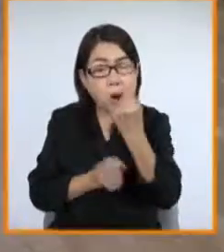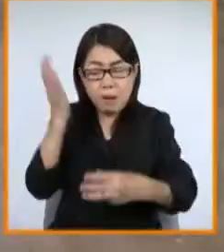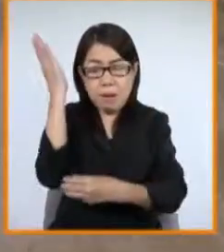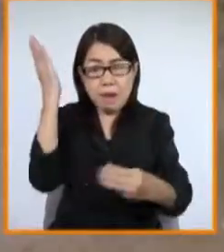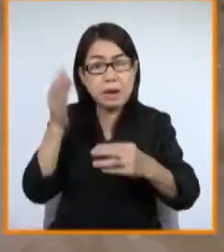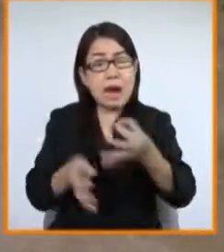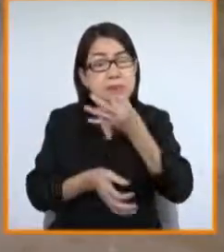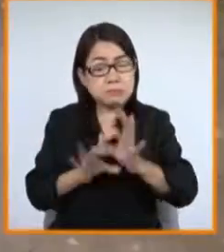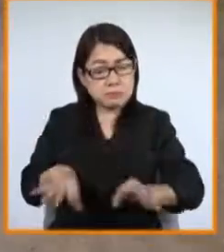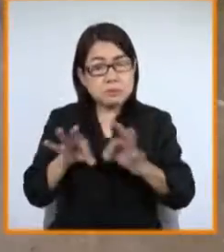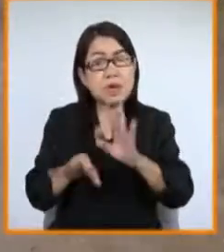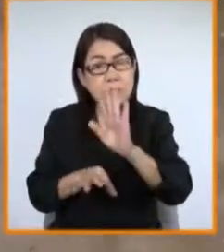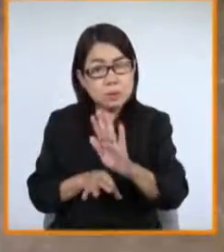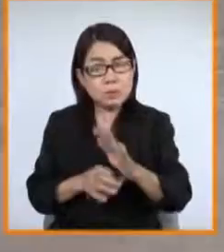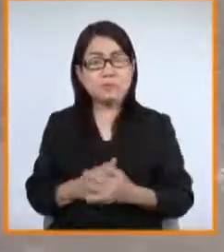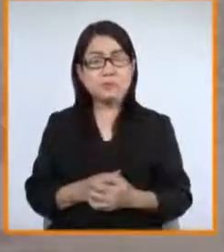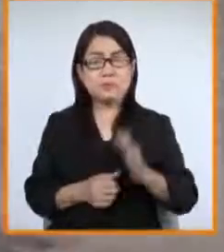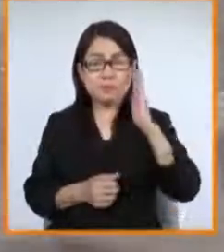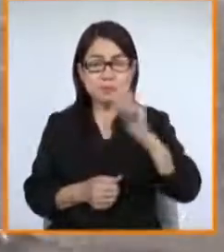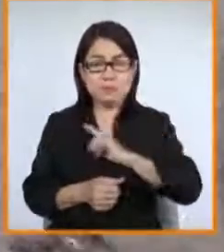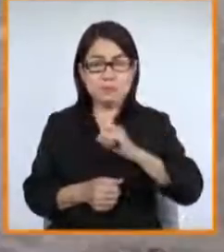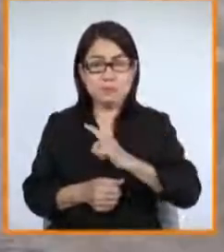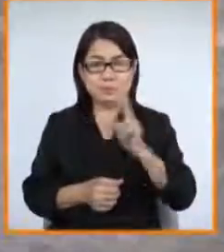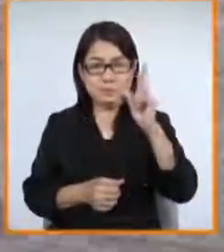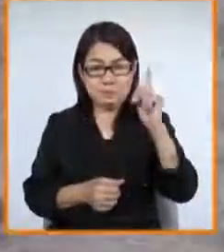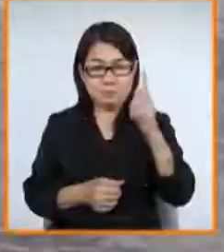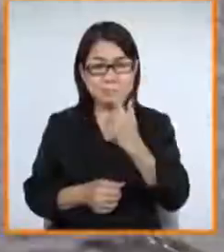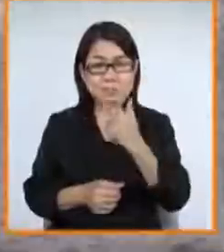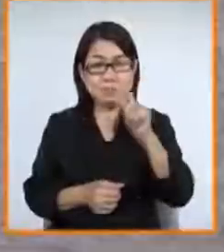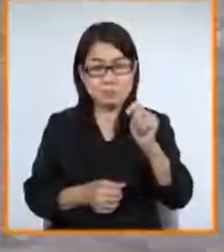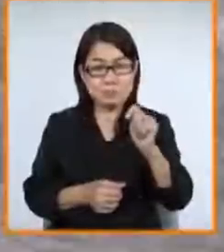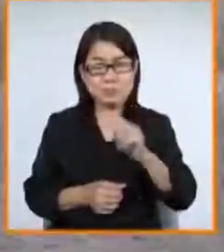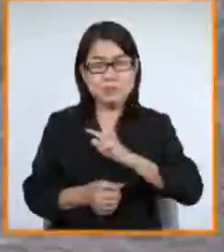นอาชีพหลักของคนที่นี่ชูเดชศรีหะวงศ์ทีมข่าวภูมิภาค True for You รายงาน